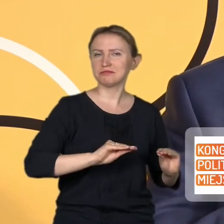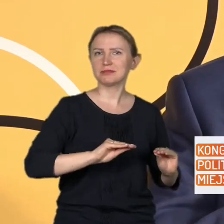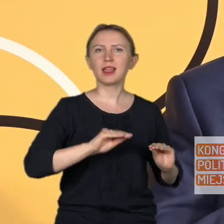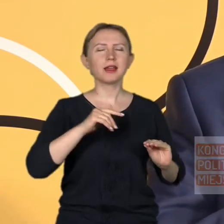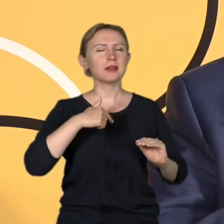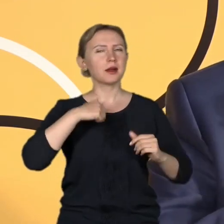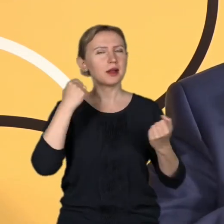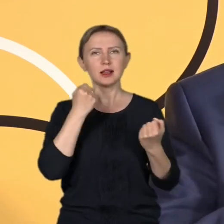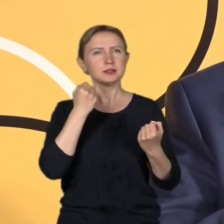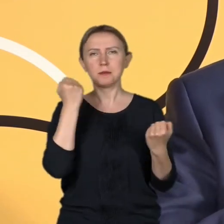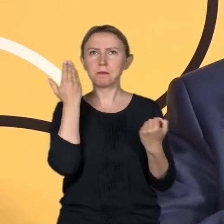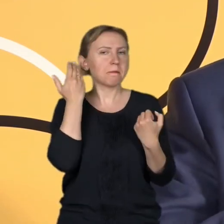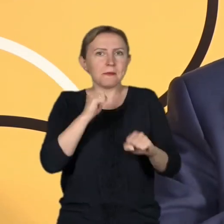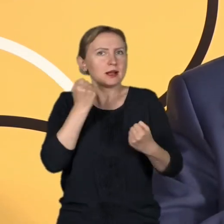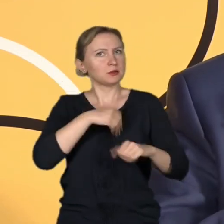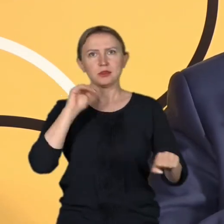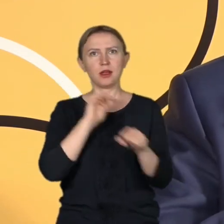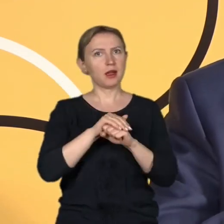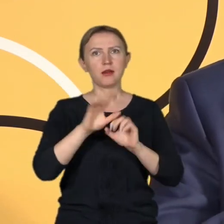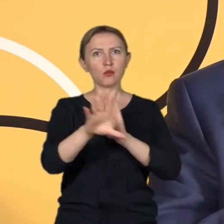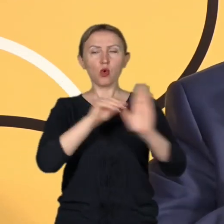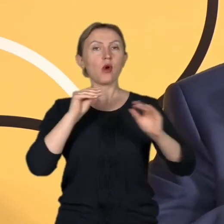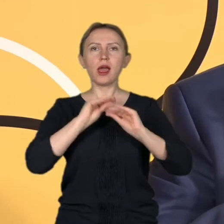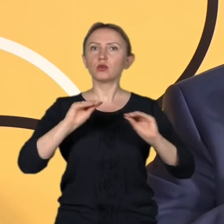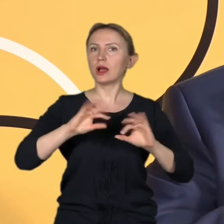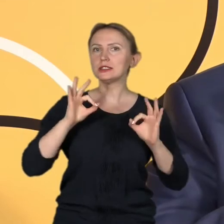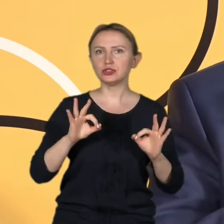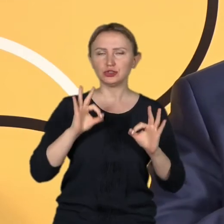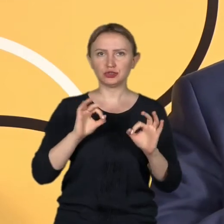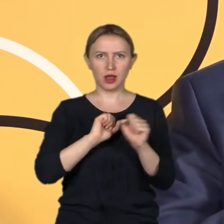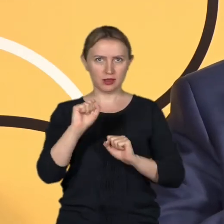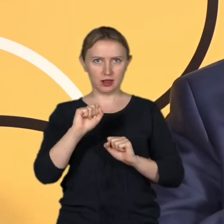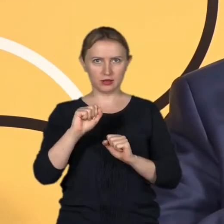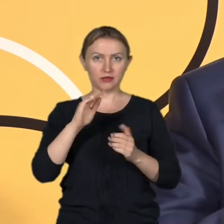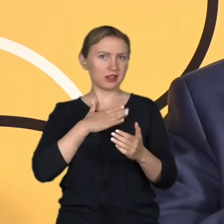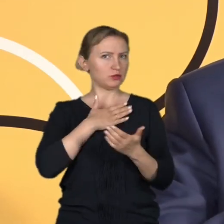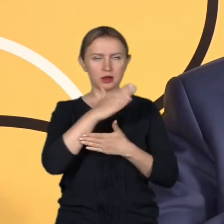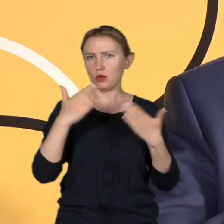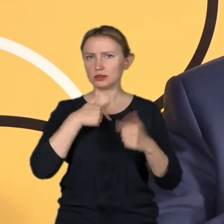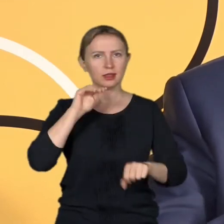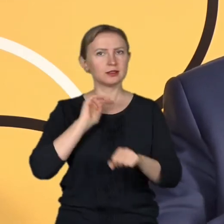Ja się głęboko nie zgadzam z tym modelem edukacyjnym, jaki dzisiaj funkcjonuje w naszym kraju.